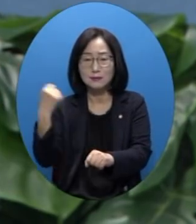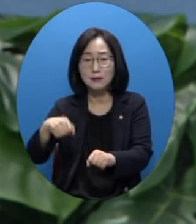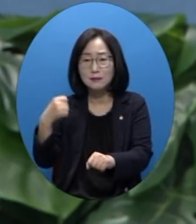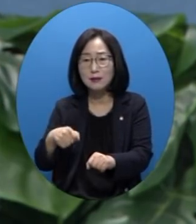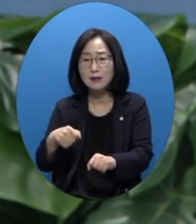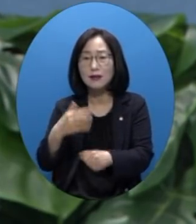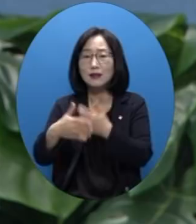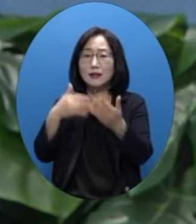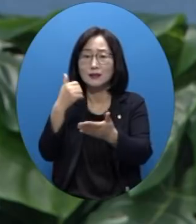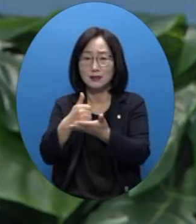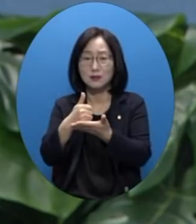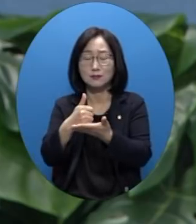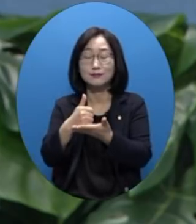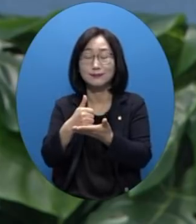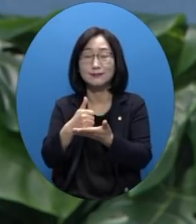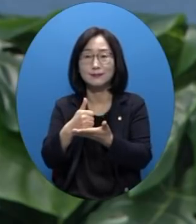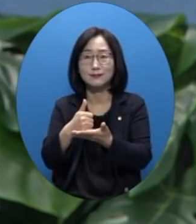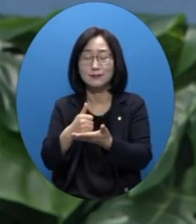하나님께서